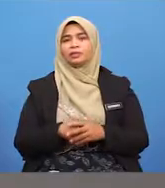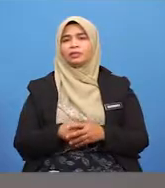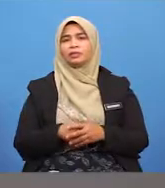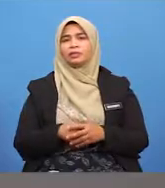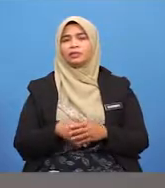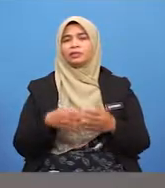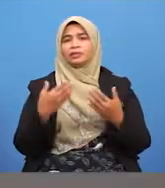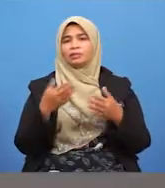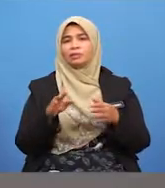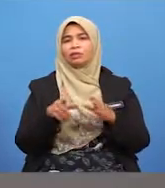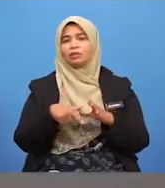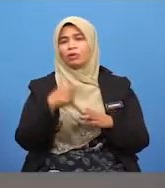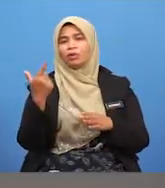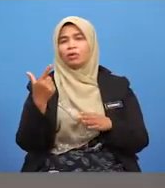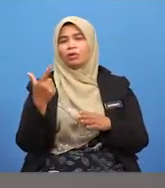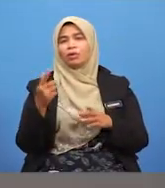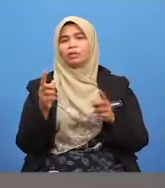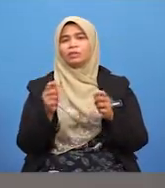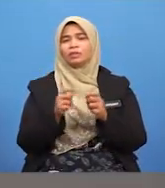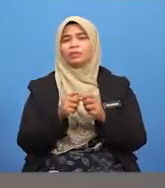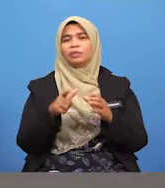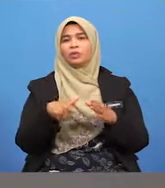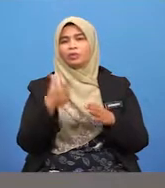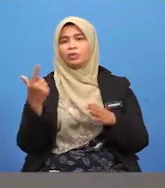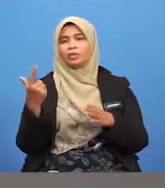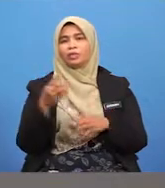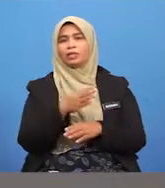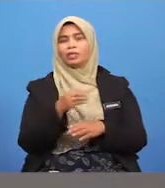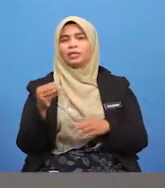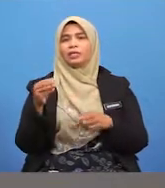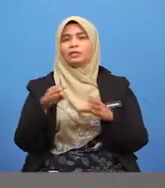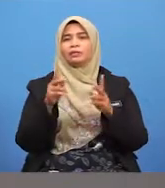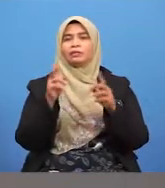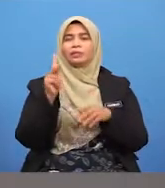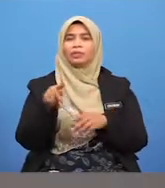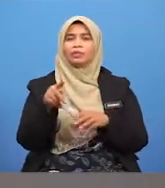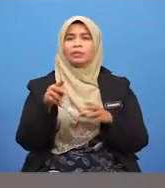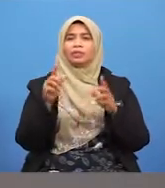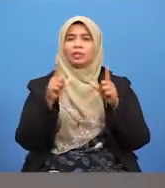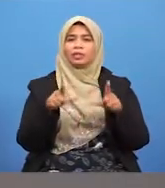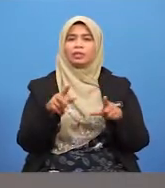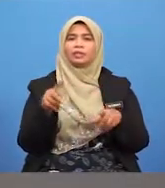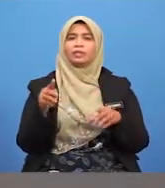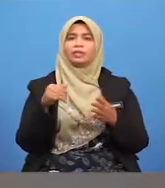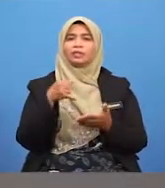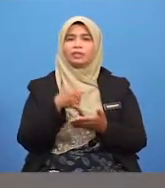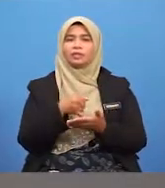sebelah luar bertemu sebelah2 dan perlu semat penipu